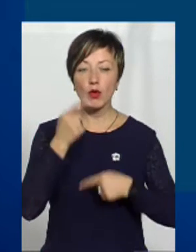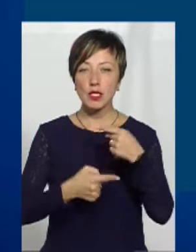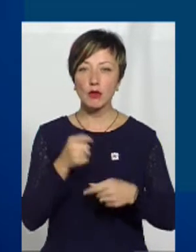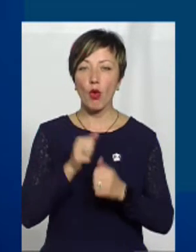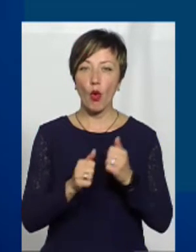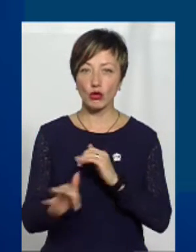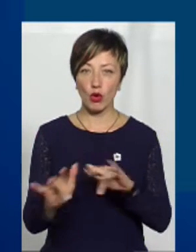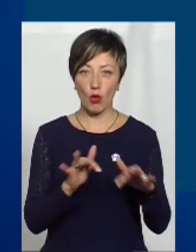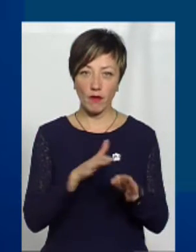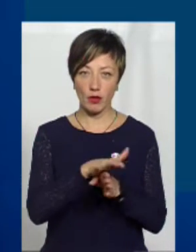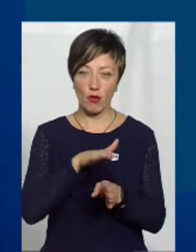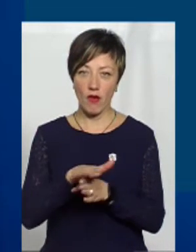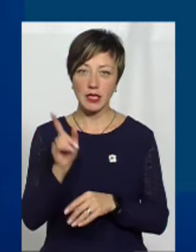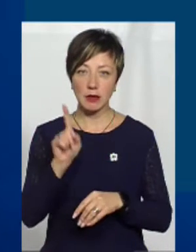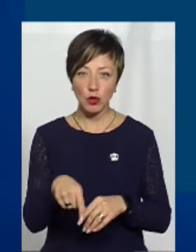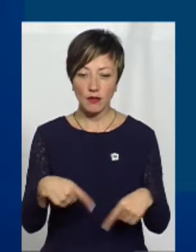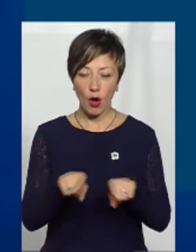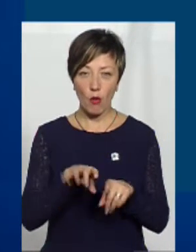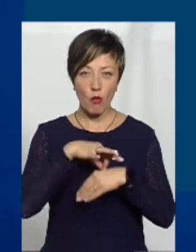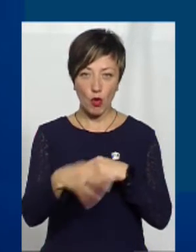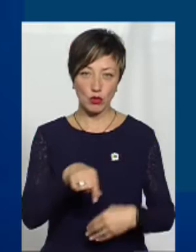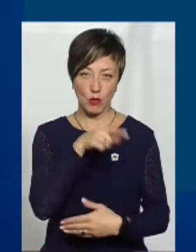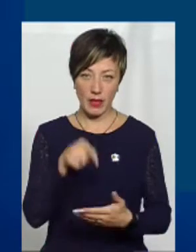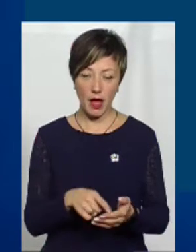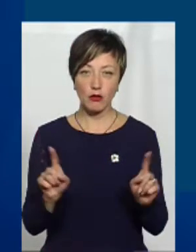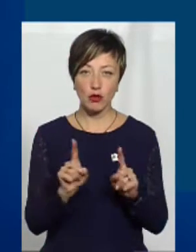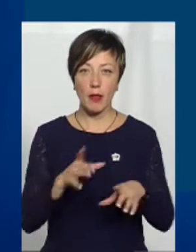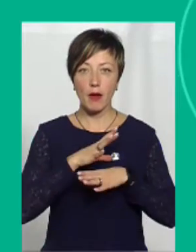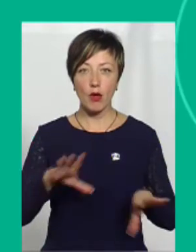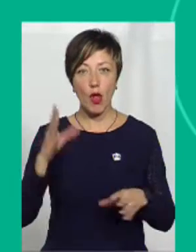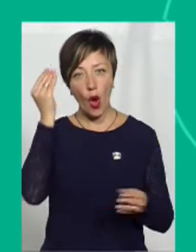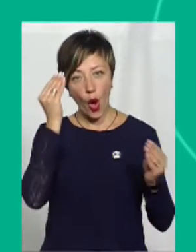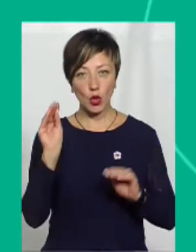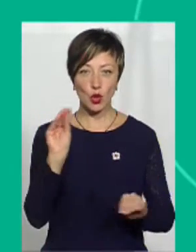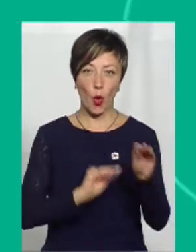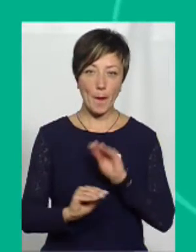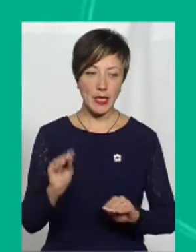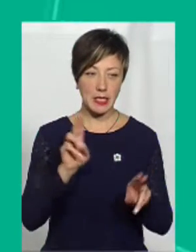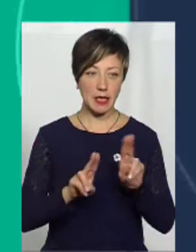кожен крок, який відбувається, тим паче в такому болісному питанні, для того, щоб не було домислів.